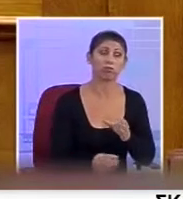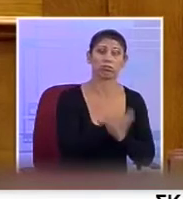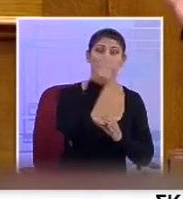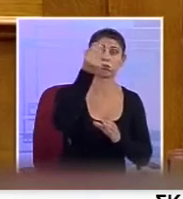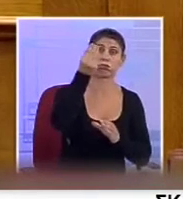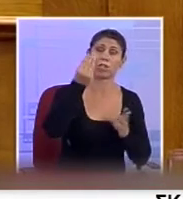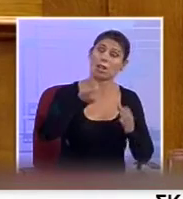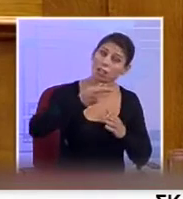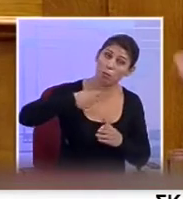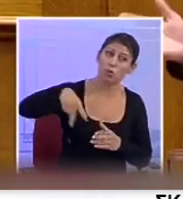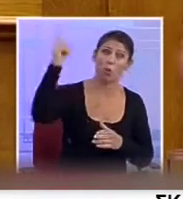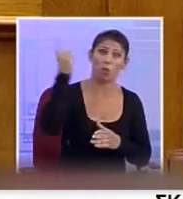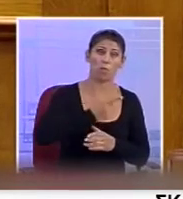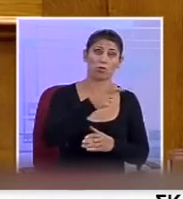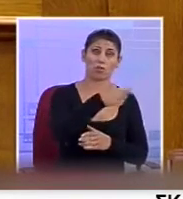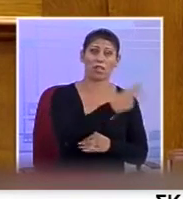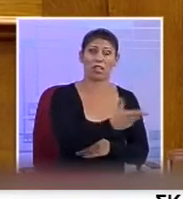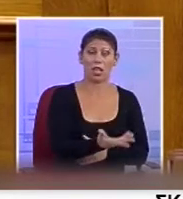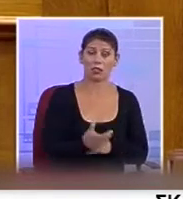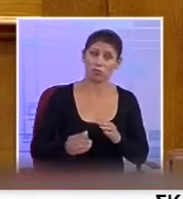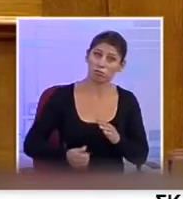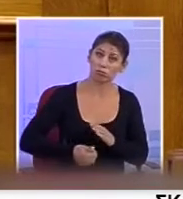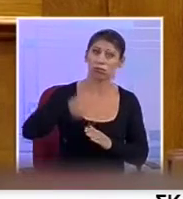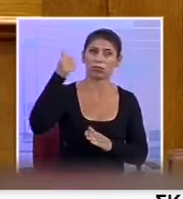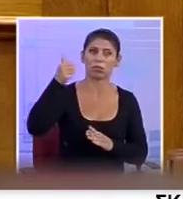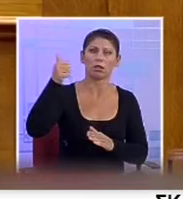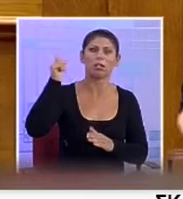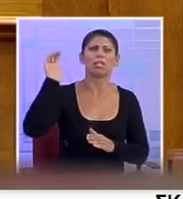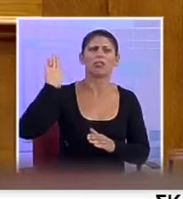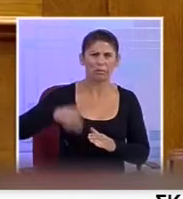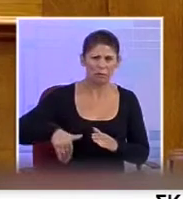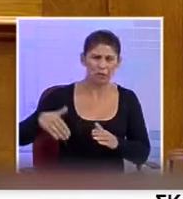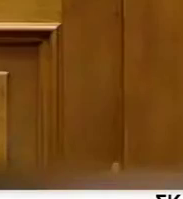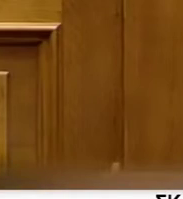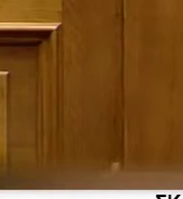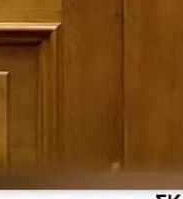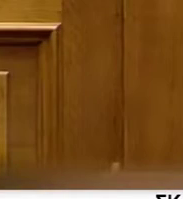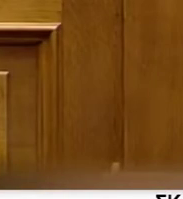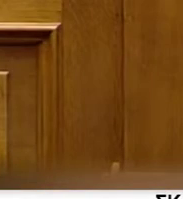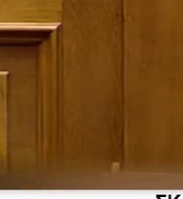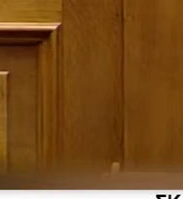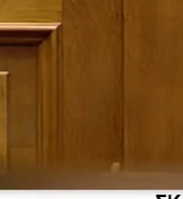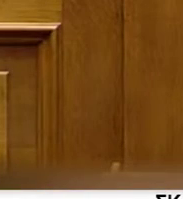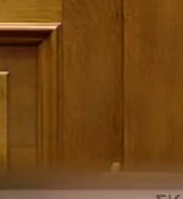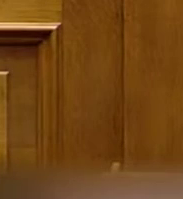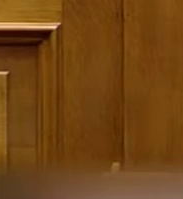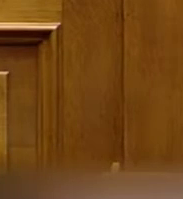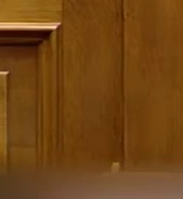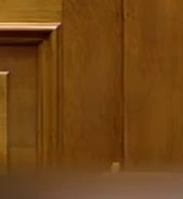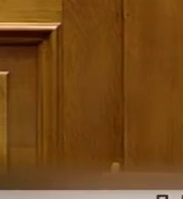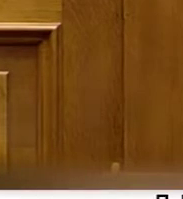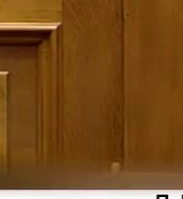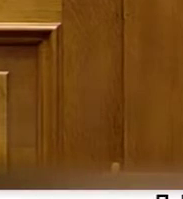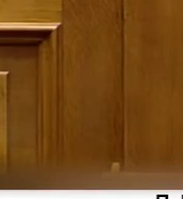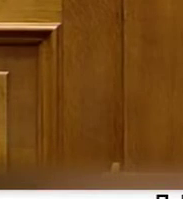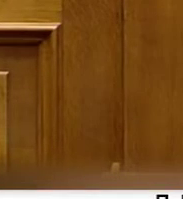με πολύ μεγαλύτερα ποσοστά από τα δικά σας και τελικά τα έριξε στα τάρταρα? Είναι ανάγκη να δημιουργηθούν σύγχρονοι θεσμοί και